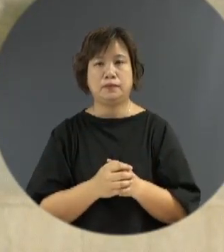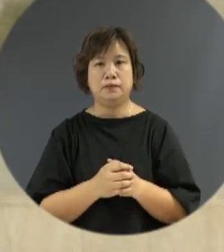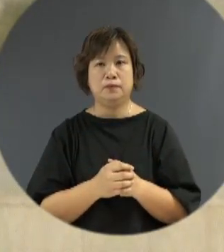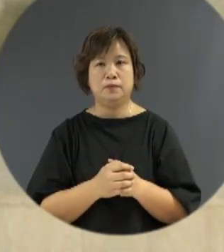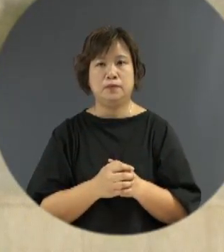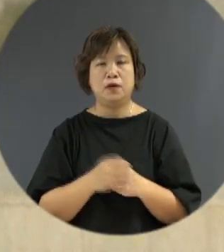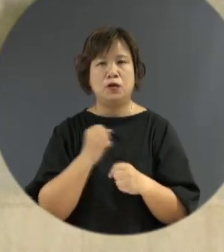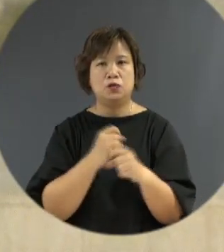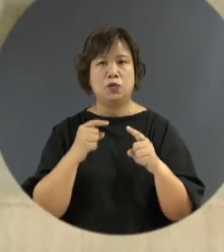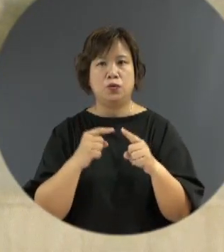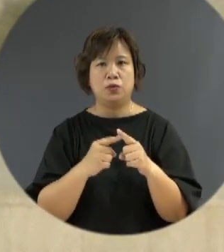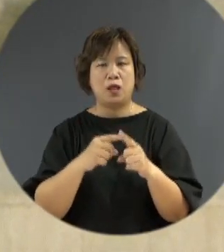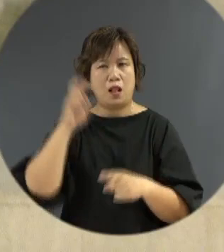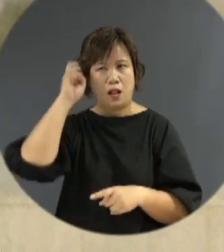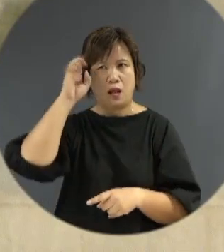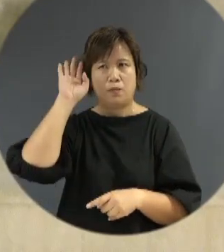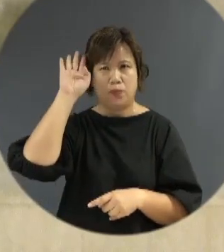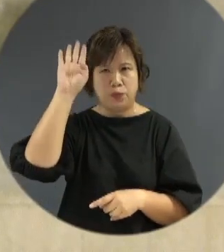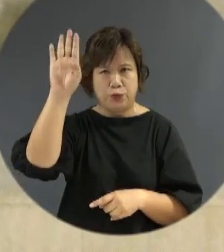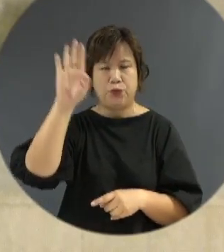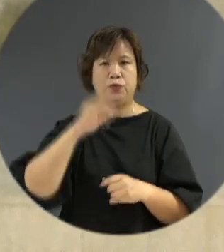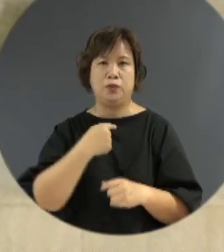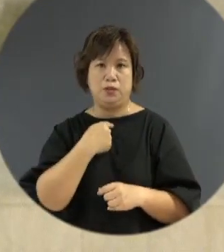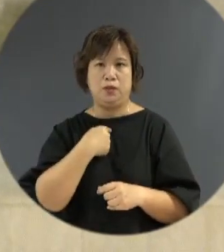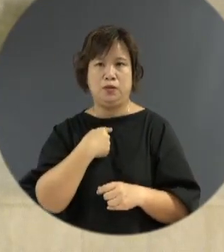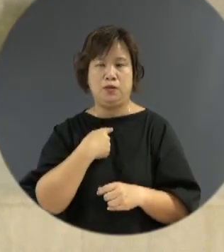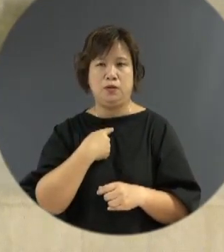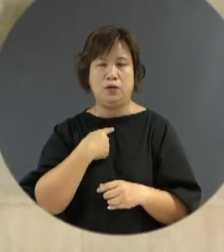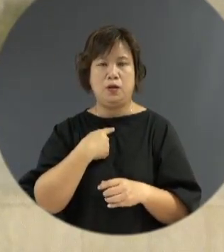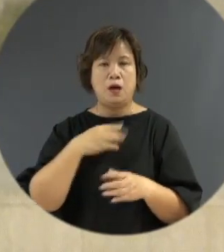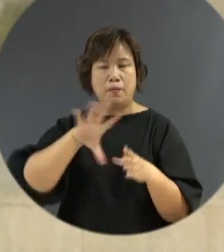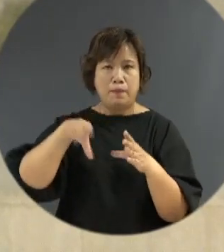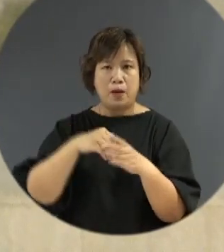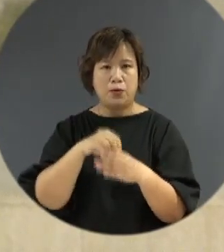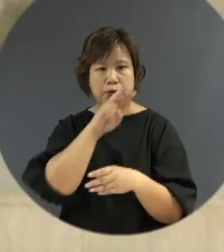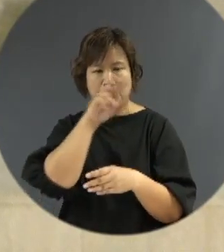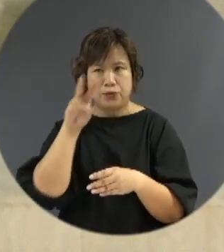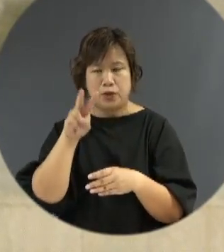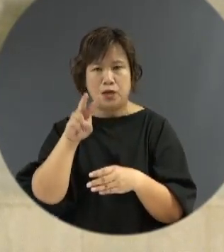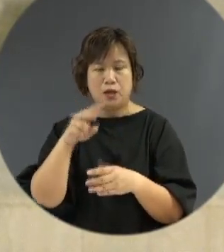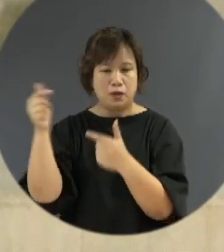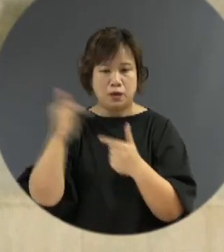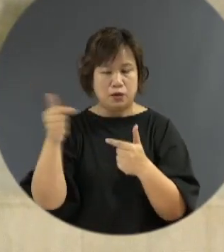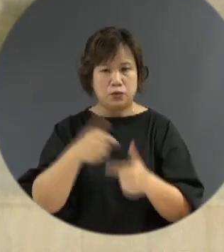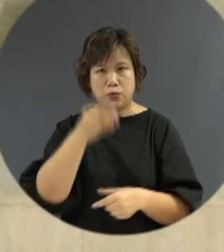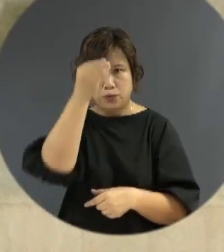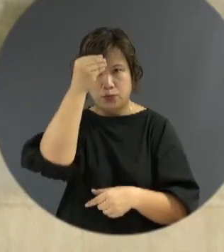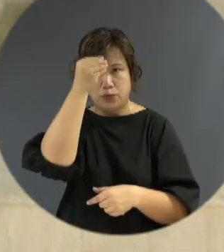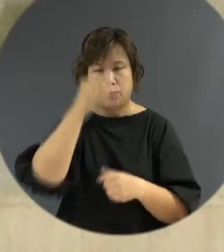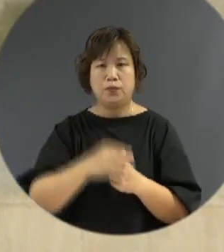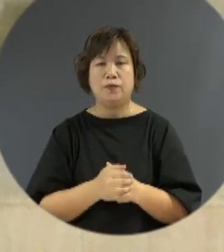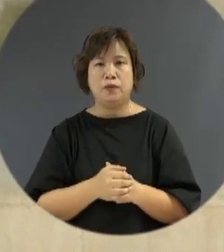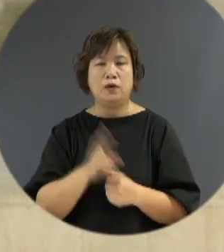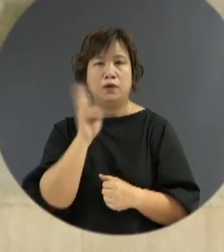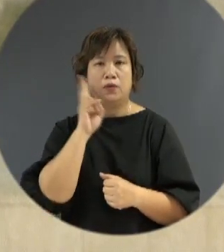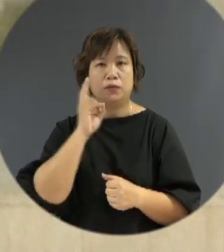做人要有远见，这个包括目光远大，不停止学习。正如教